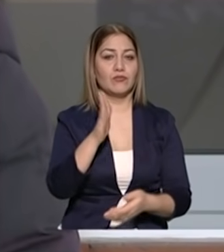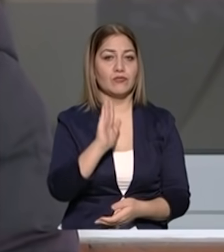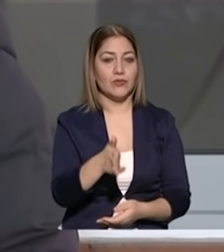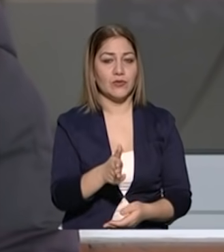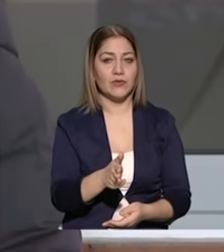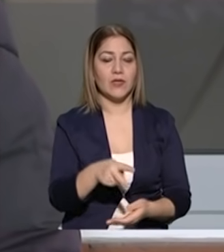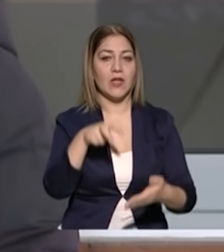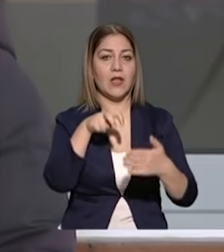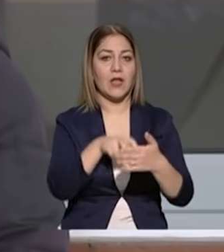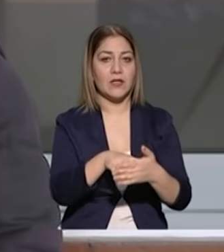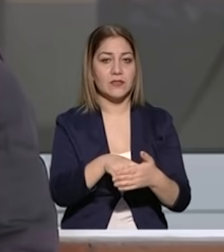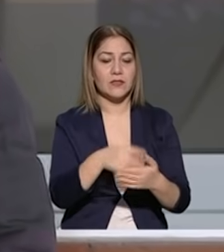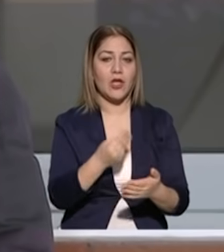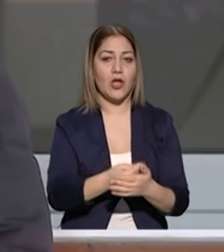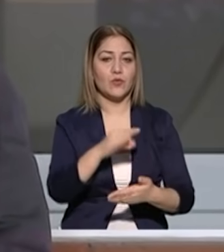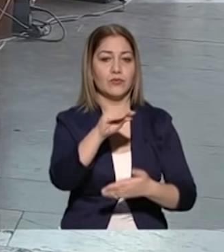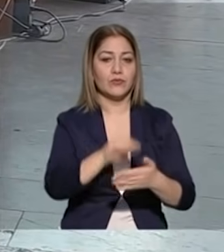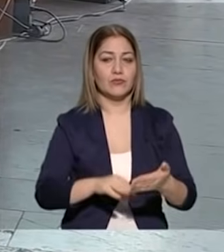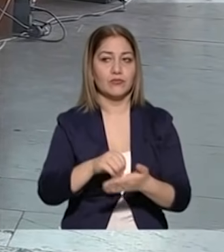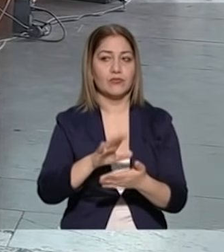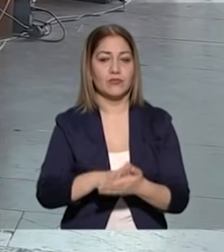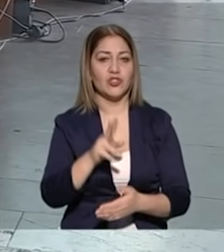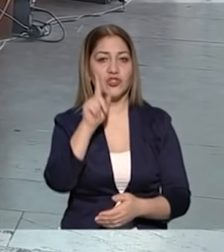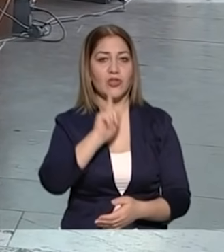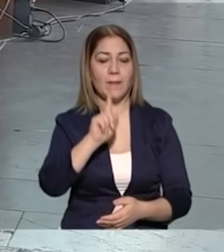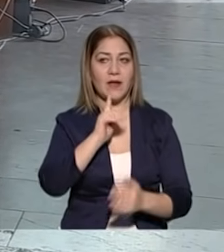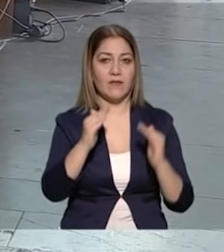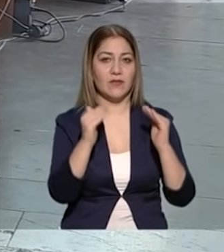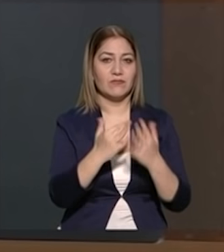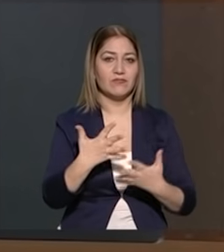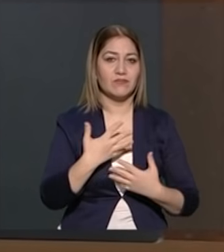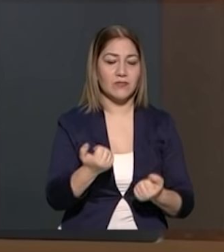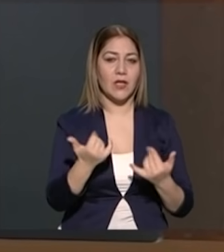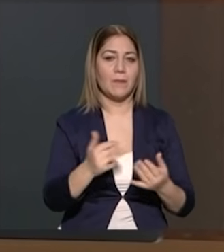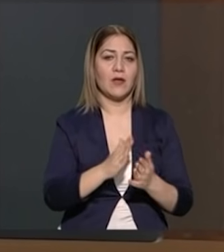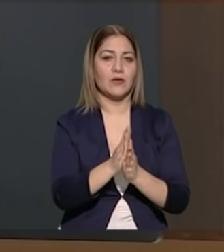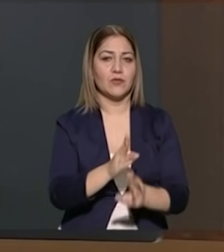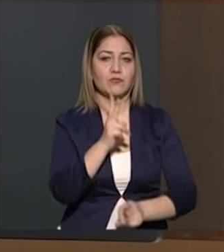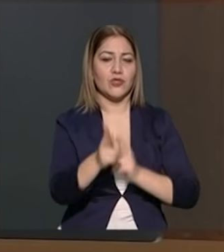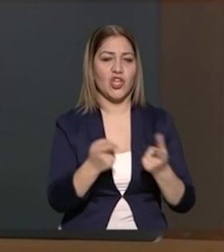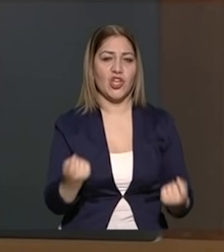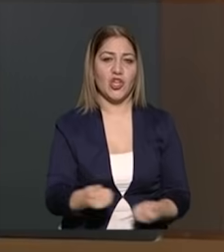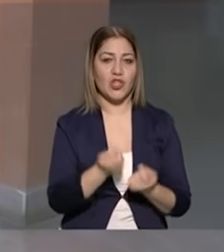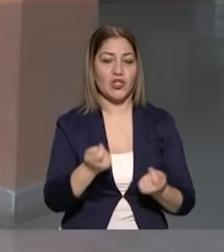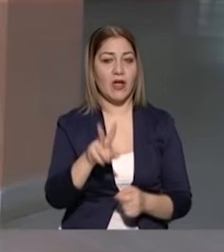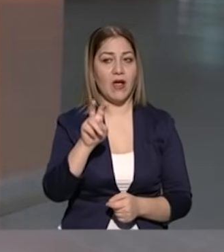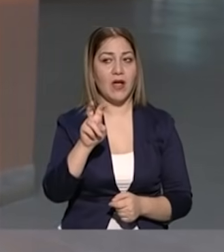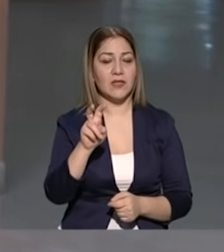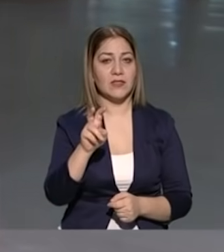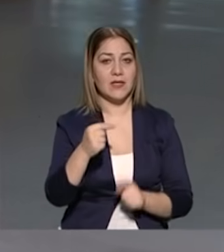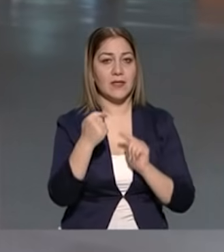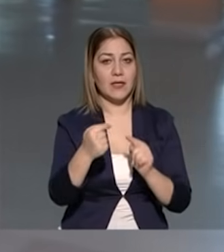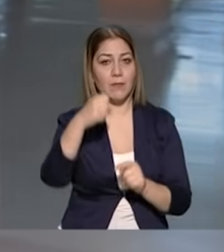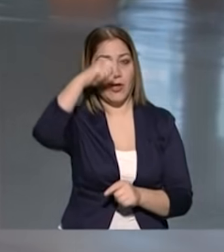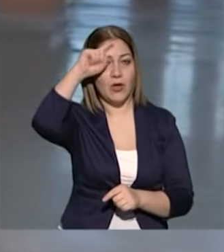և կգրանցենք հատուկ նշումների մեջ կնշենք։ Ժամանակավոր կացարանի խնդրով հիմա քիչ են դիմում։ Մինչդեռ Արցախի դեմ